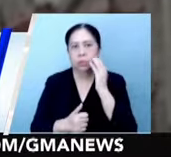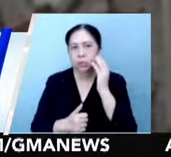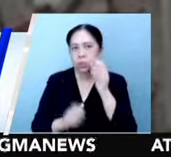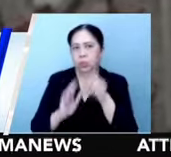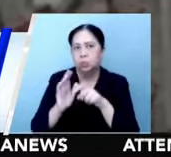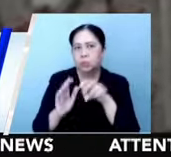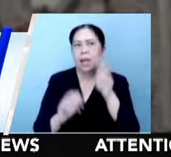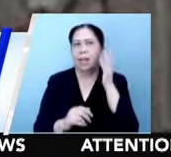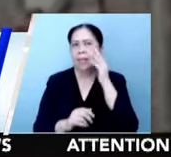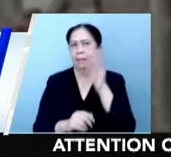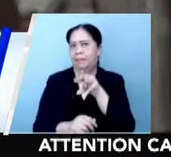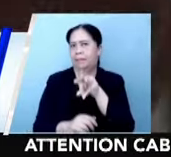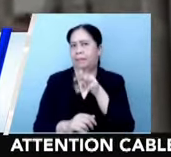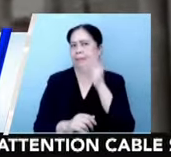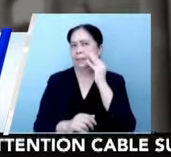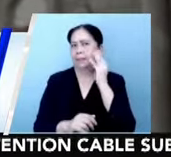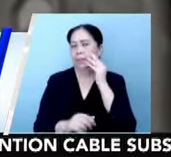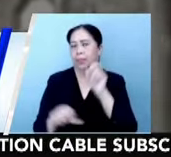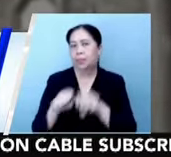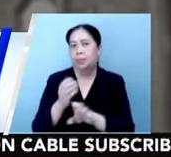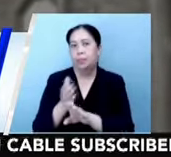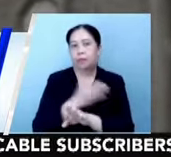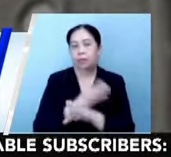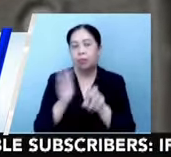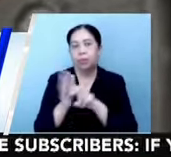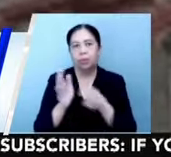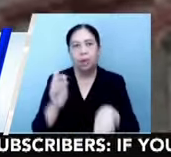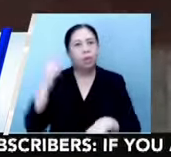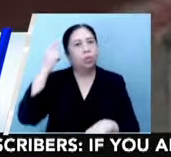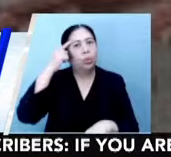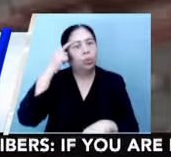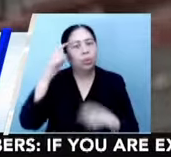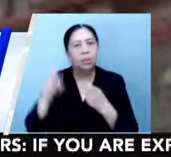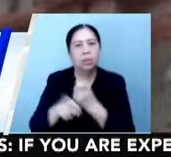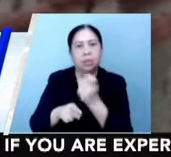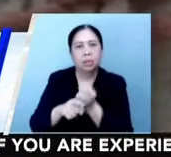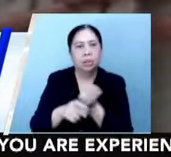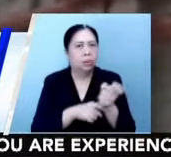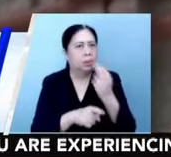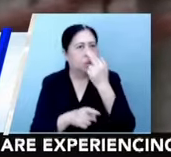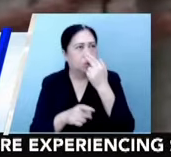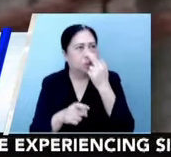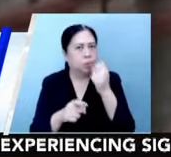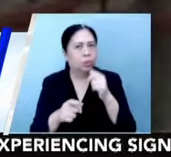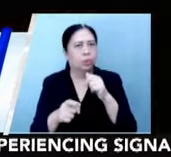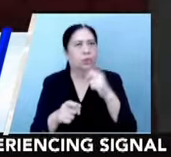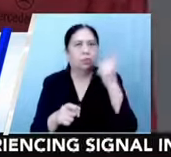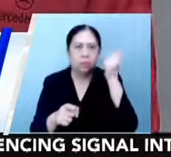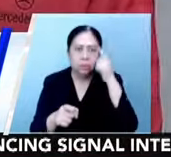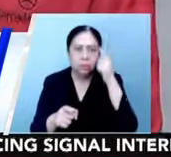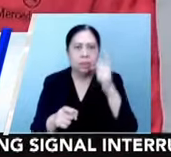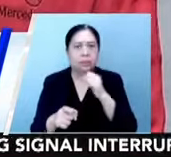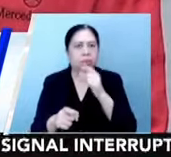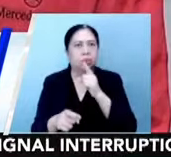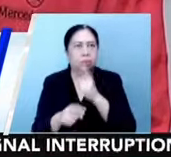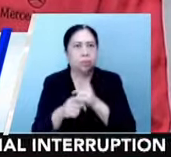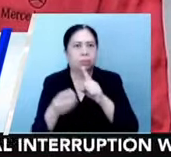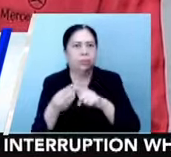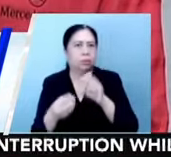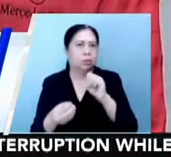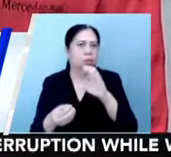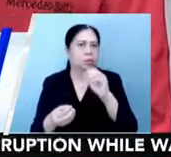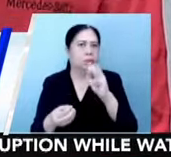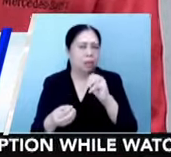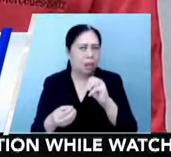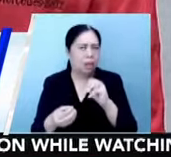ang foreigner. Kaya bago raw ito bumaba, akala niya biruan lang ang tawaran at hindi content tungkol sa mga scam. Pamamasadang